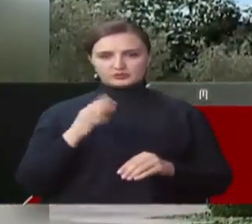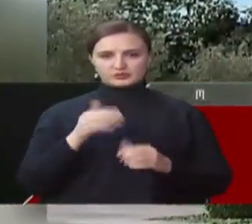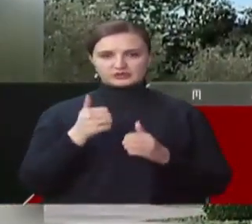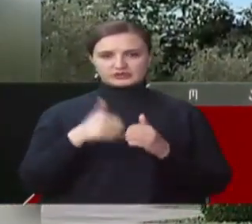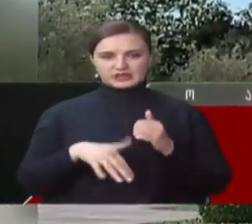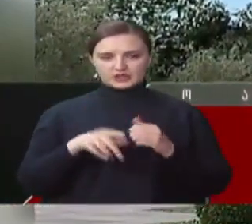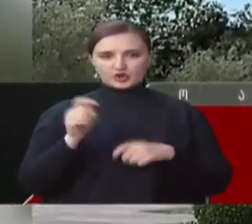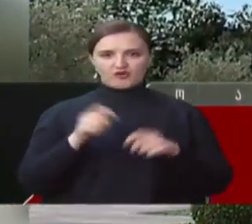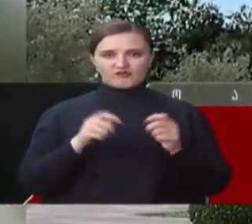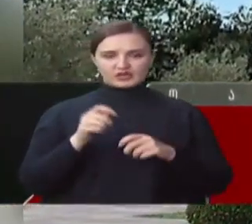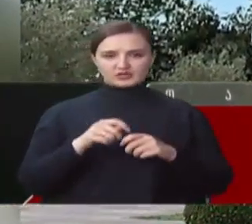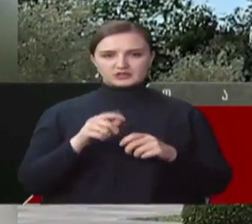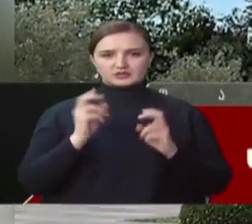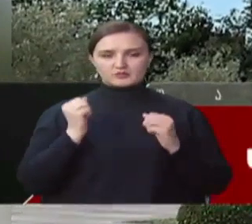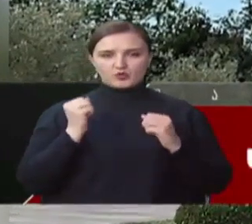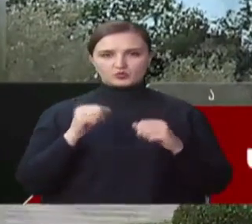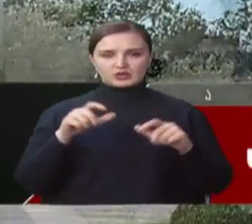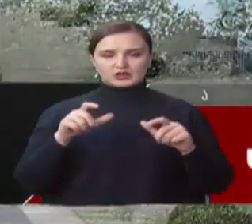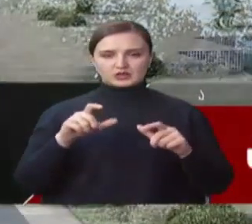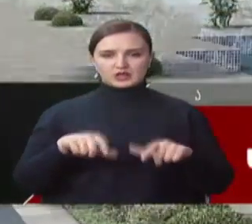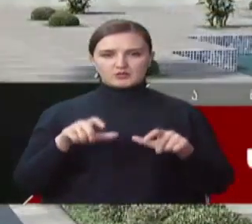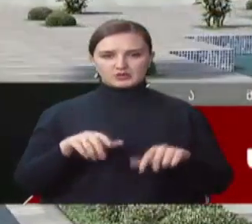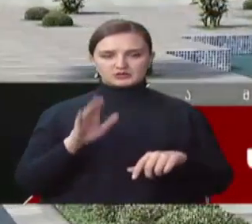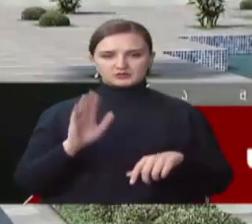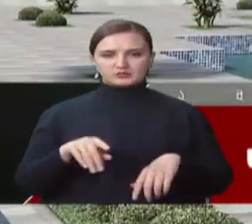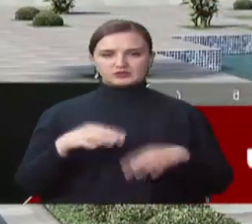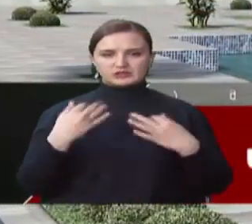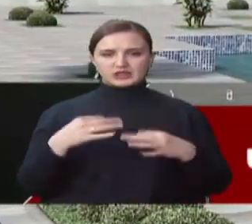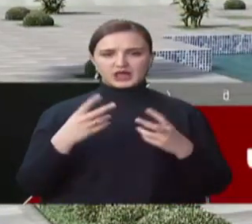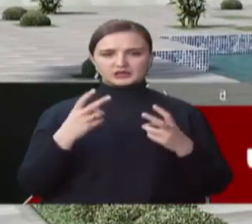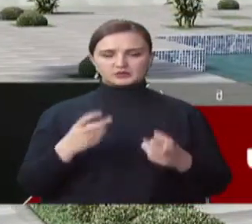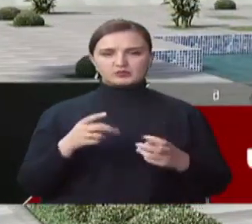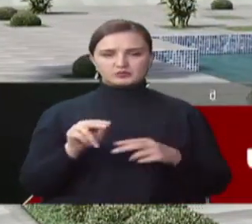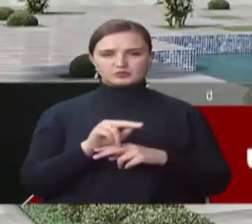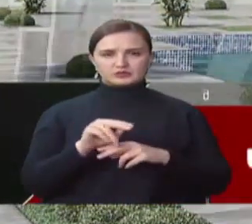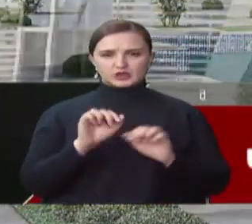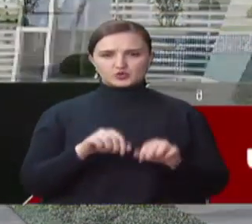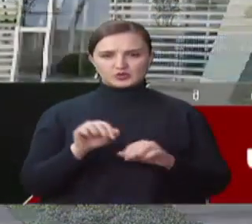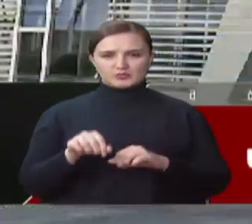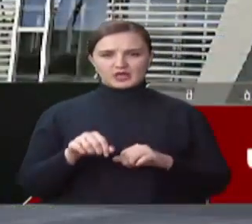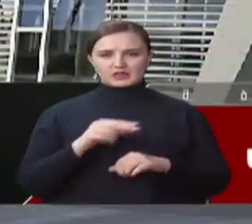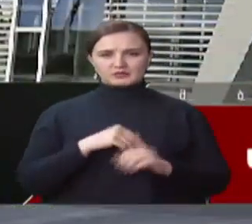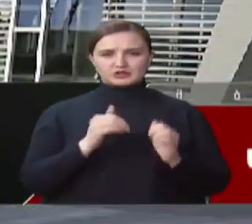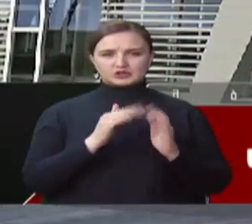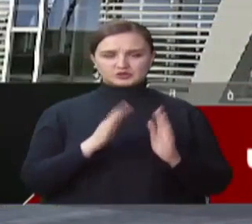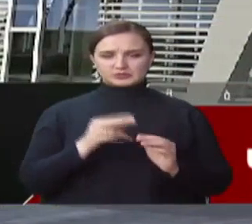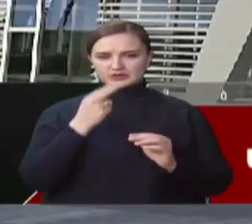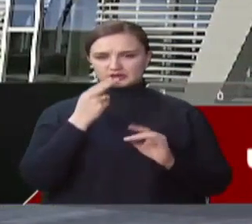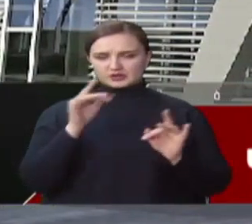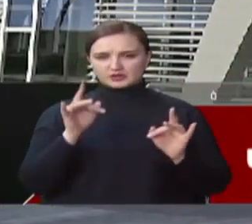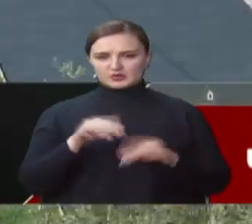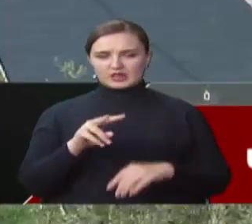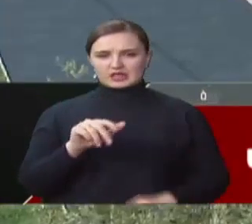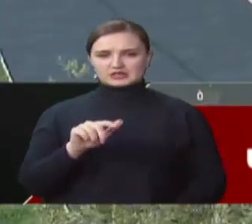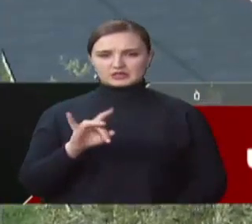ცენტრი, საკონფერენციო და დახურული სპორტული დარბაზები, სატრანსპორტო საშუალების სარემონტო უბანი, ადმინისტრაციული შენობა, სასადილო და ლაზარეთი